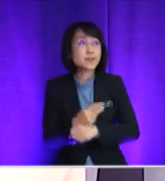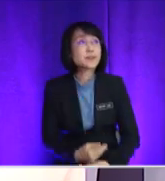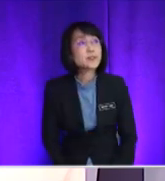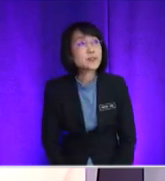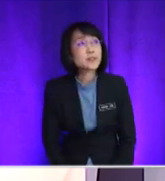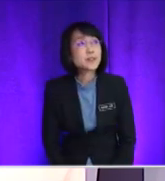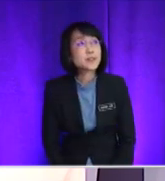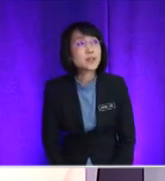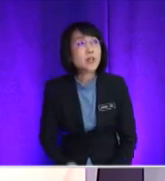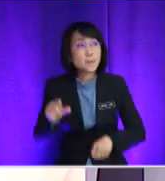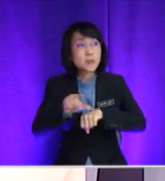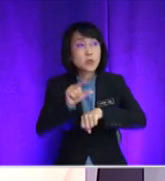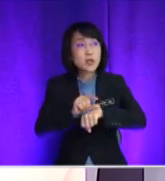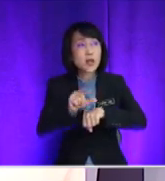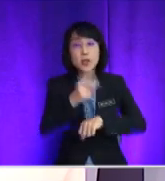sekali